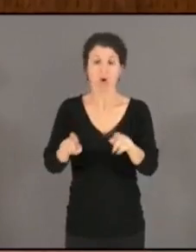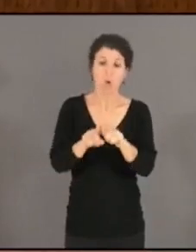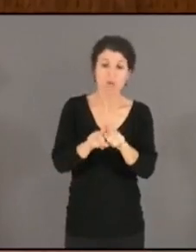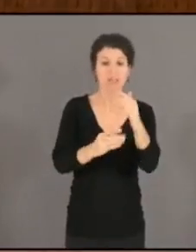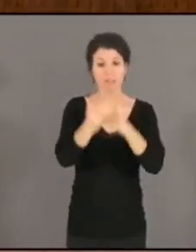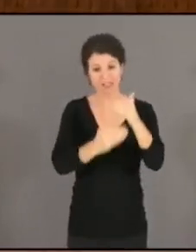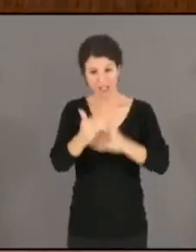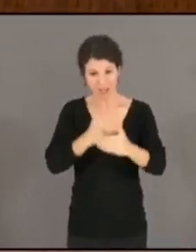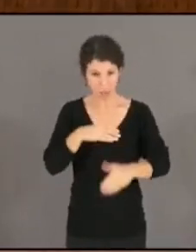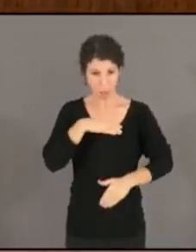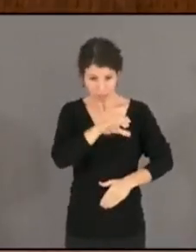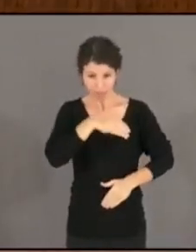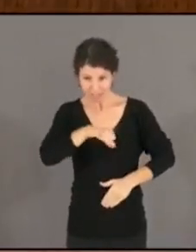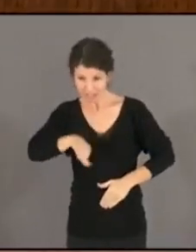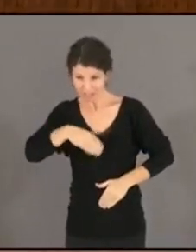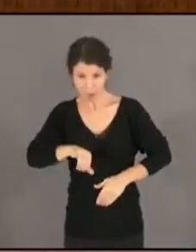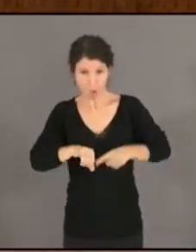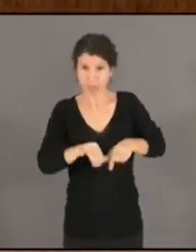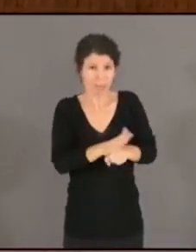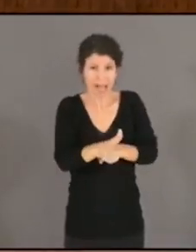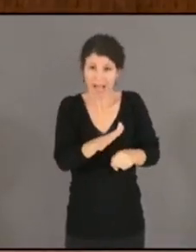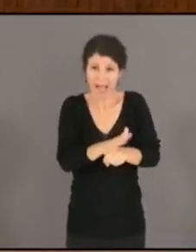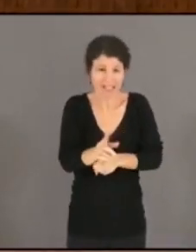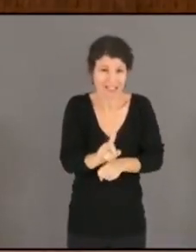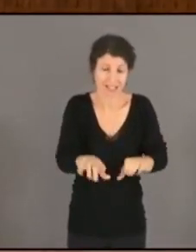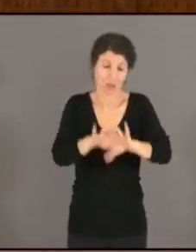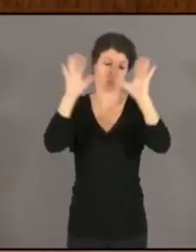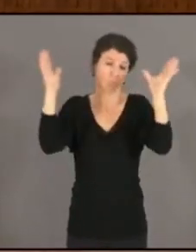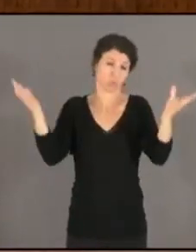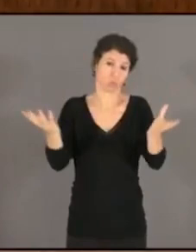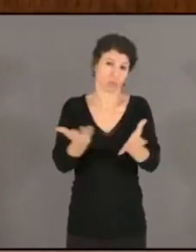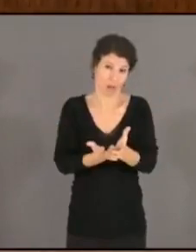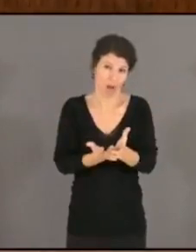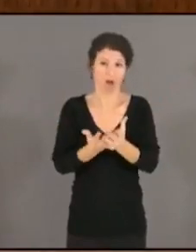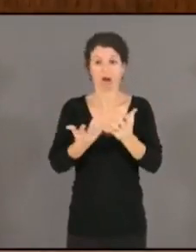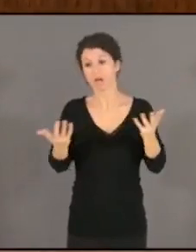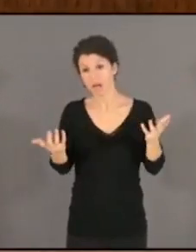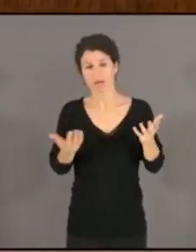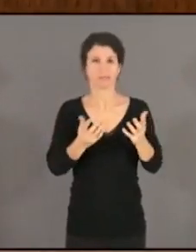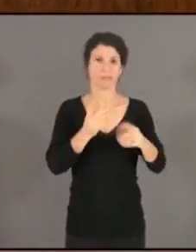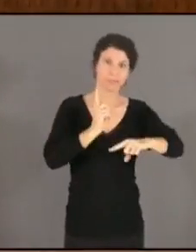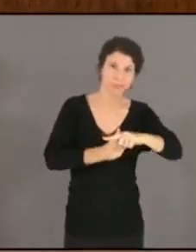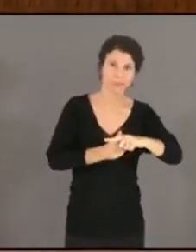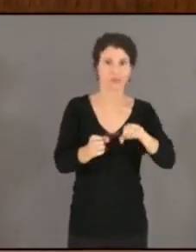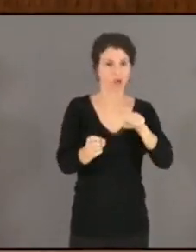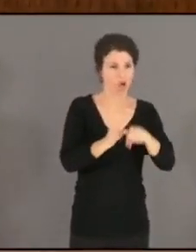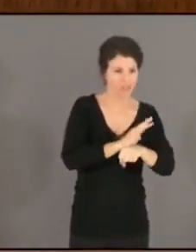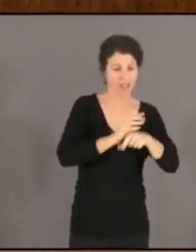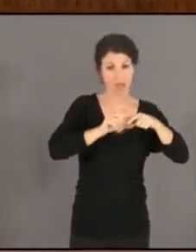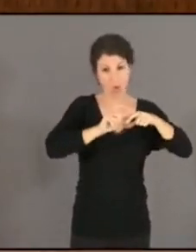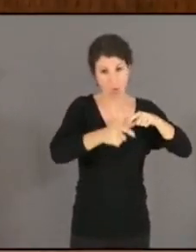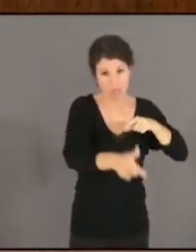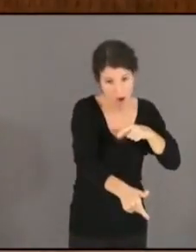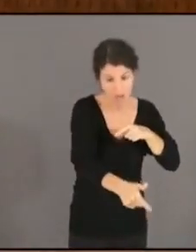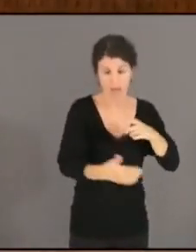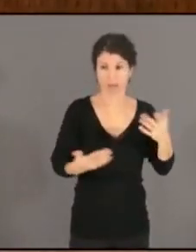investissements. Or, ces éléments de mauvaise gestion prennent, avec les conséquences post-Covid et des choix